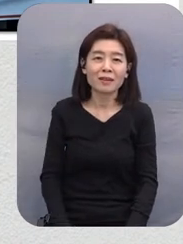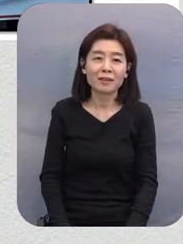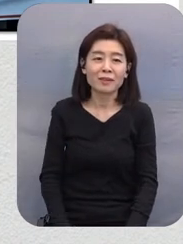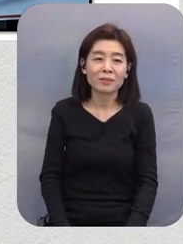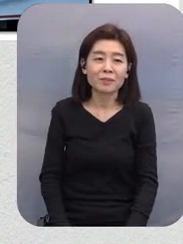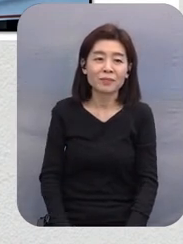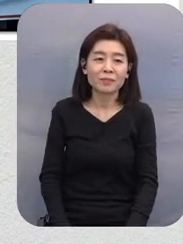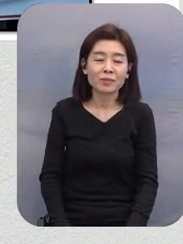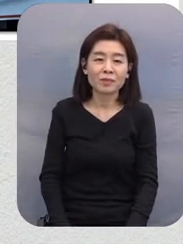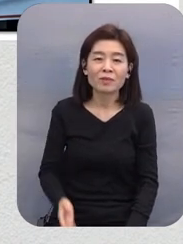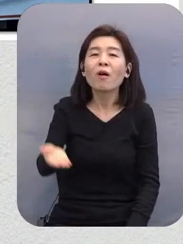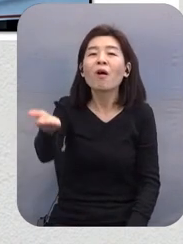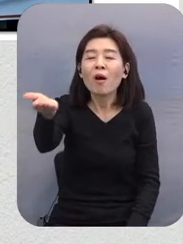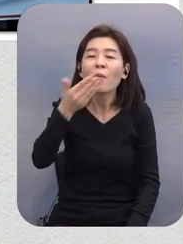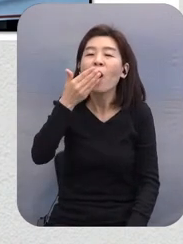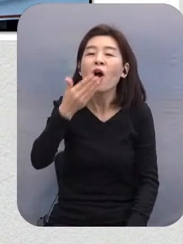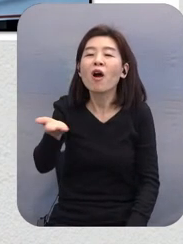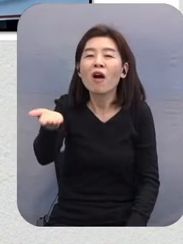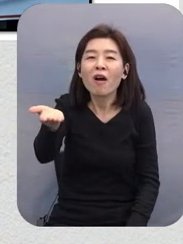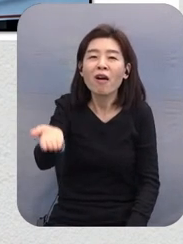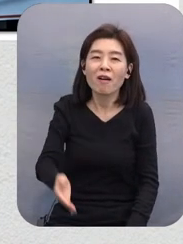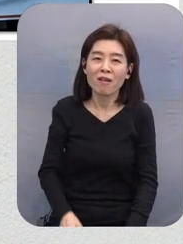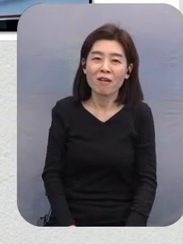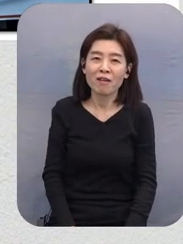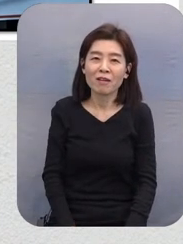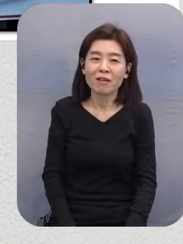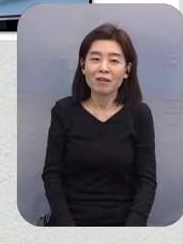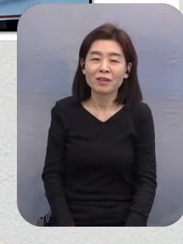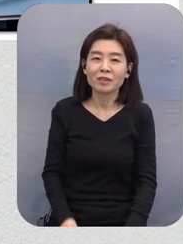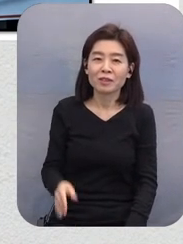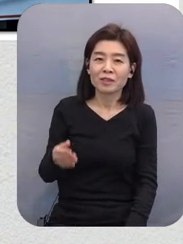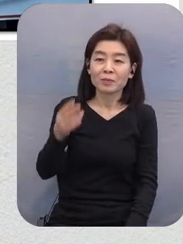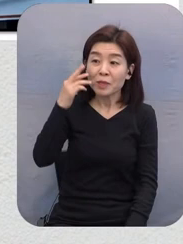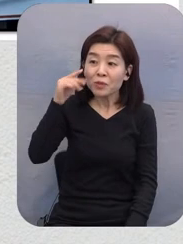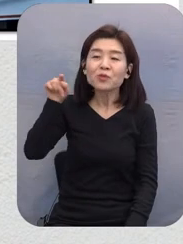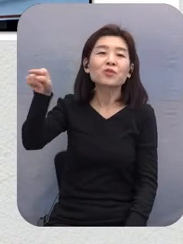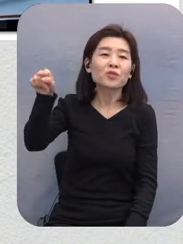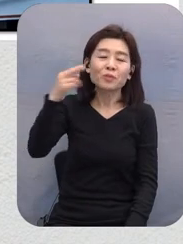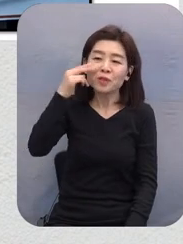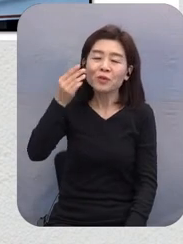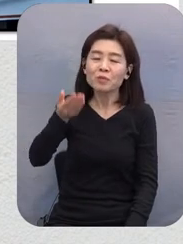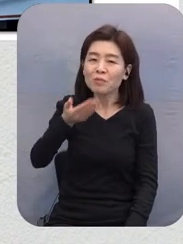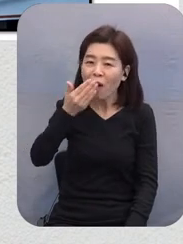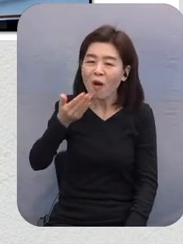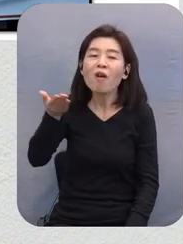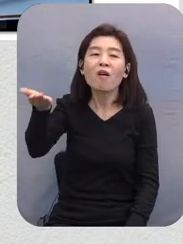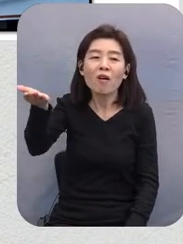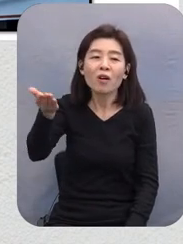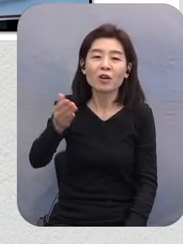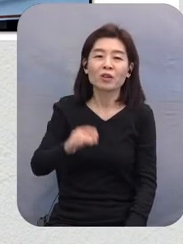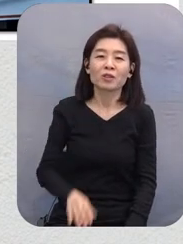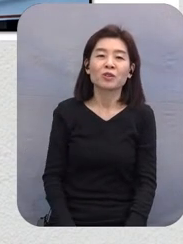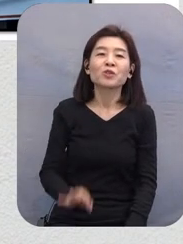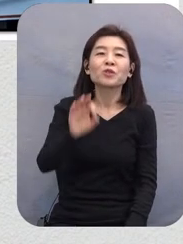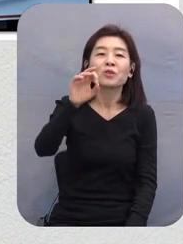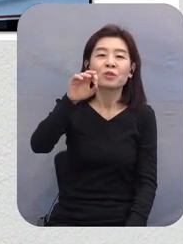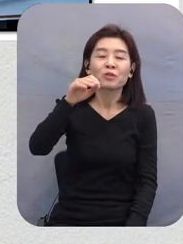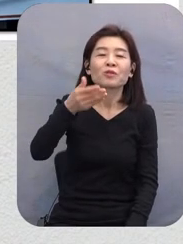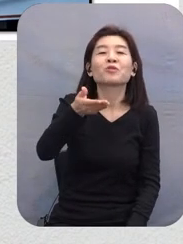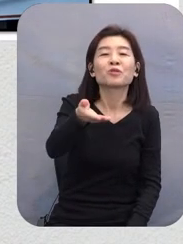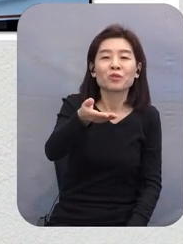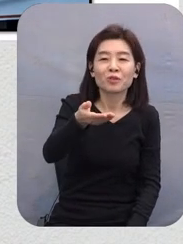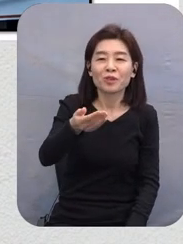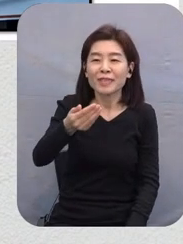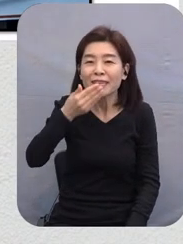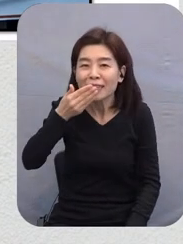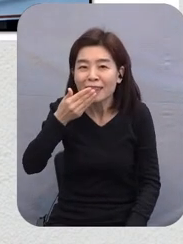You eat. 너나 드세요. You eat. 해봅시다. 너나 드세요. You eat. 너나